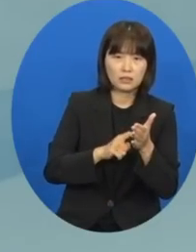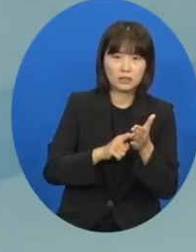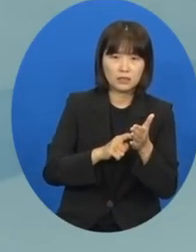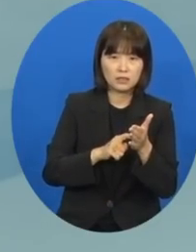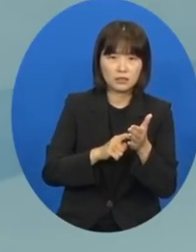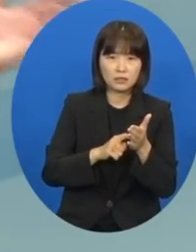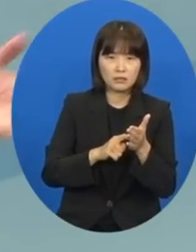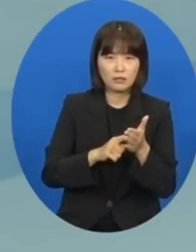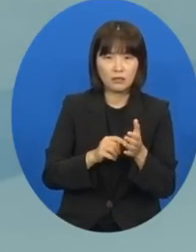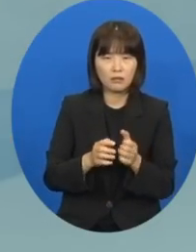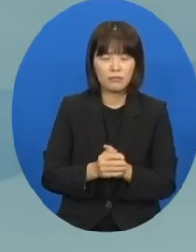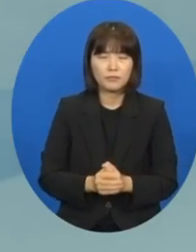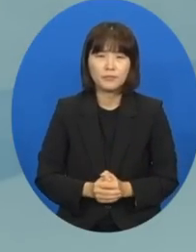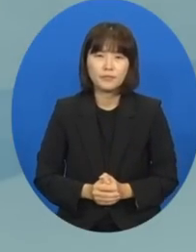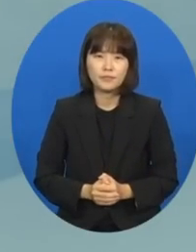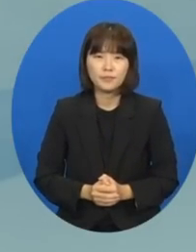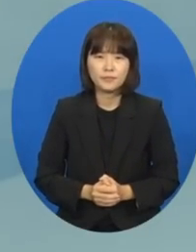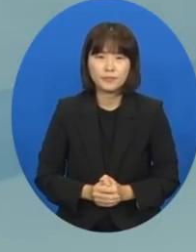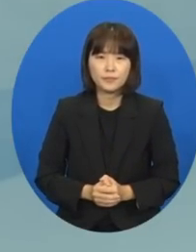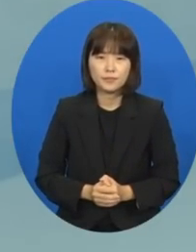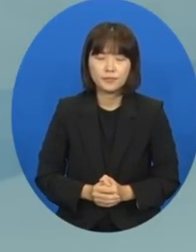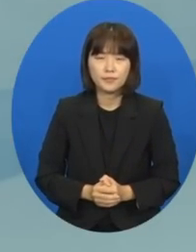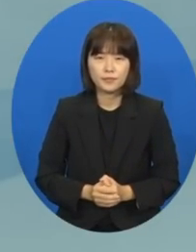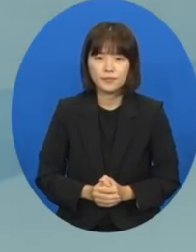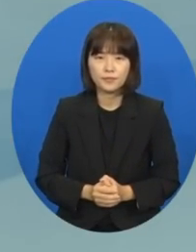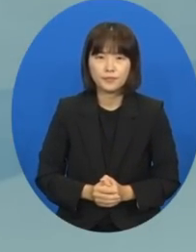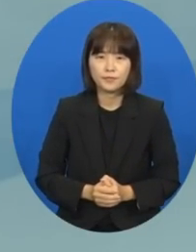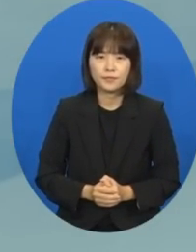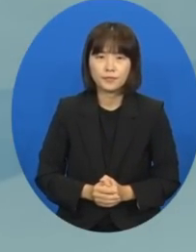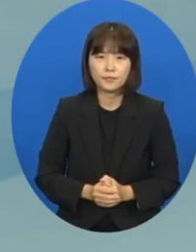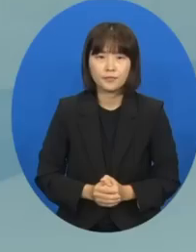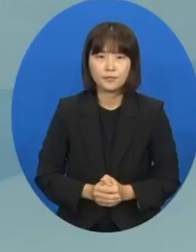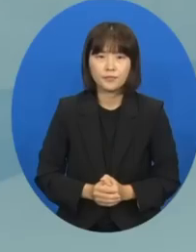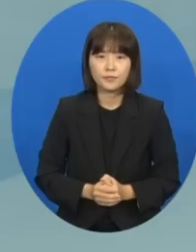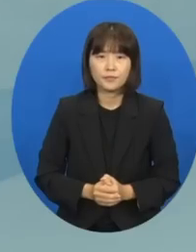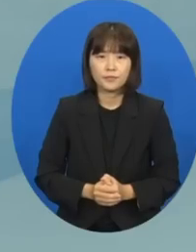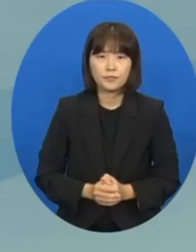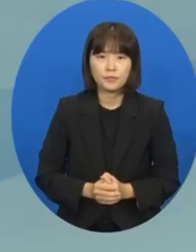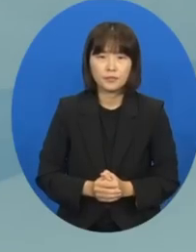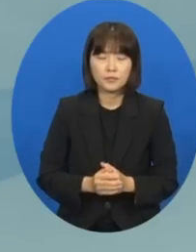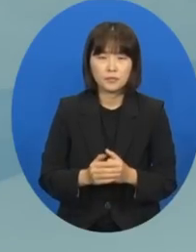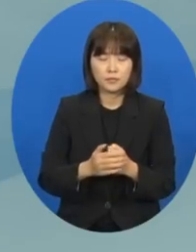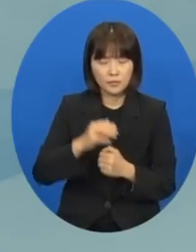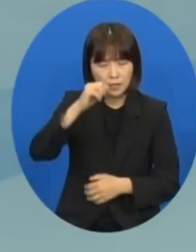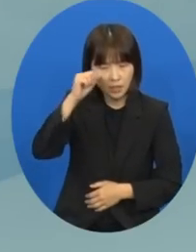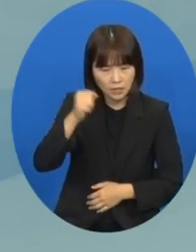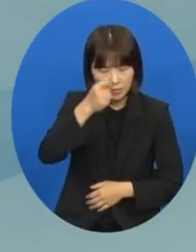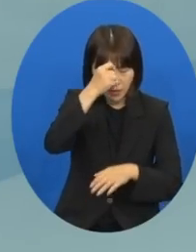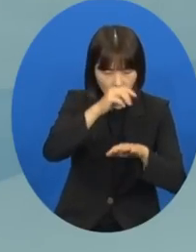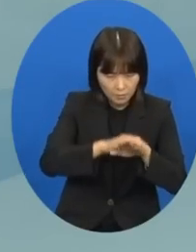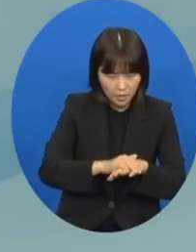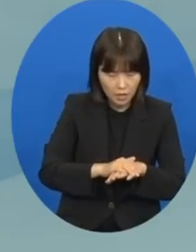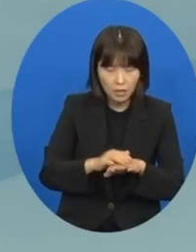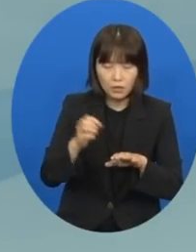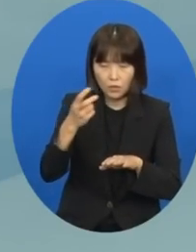이게 뜻대로 되지 않습니다. 그분이 새벽에 금년 철야에 오셨었어요.